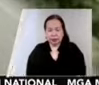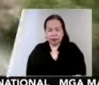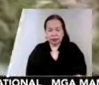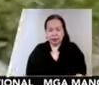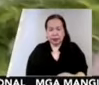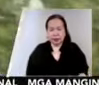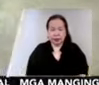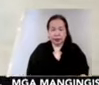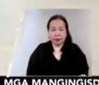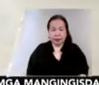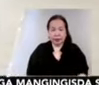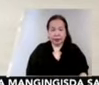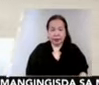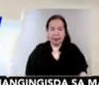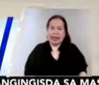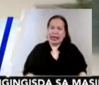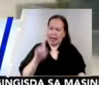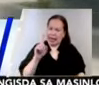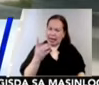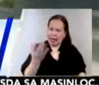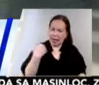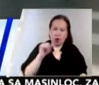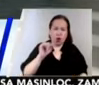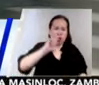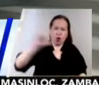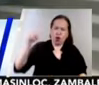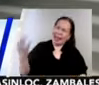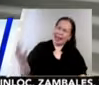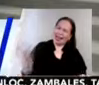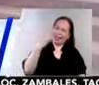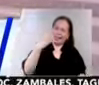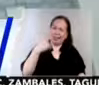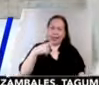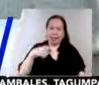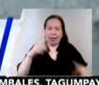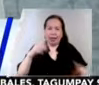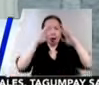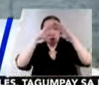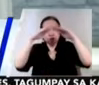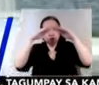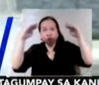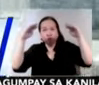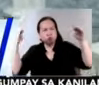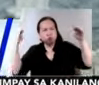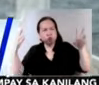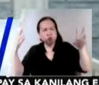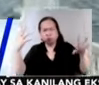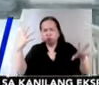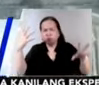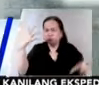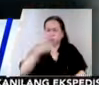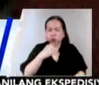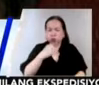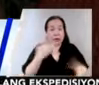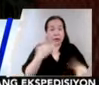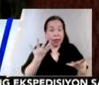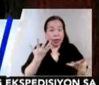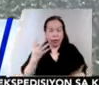Come one, come all sa Kastilyong matatagpuan in a not so faraway land. Dito yan sa Tanawan City,